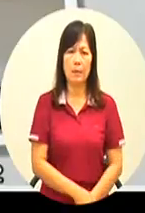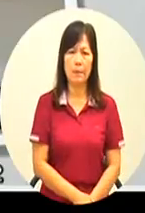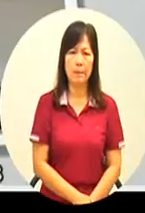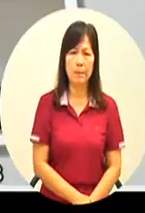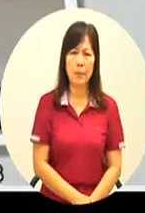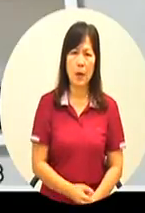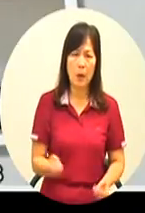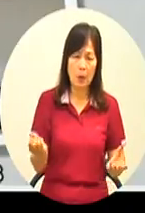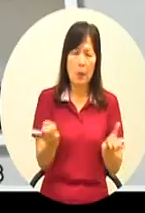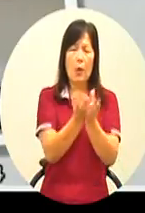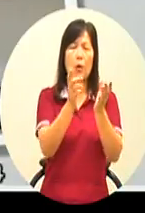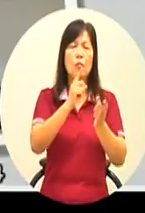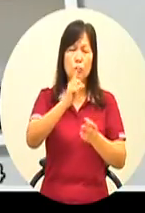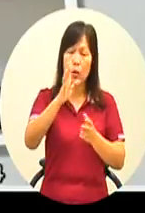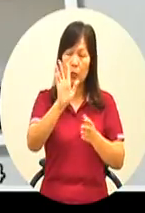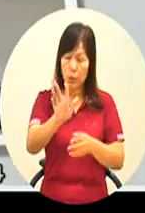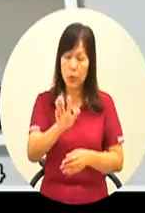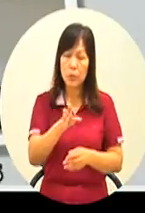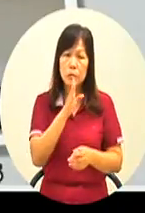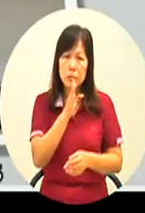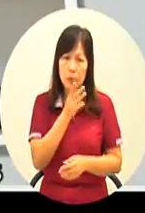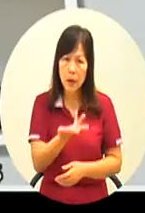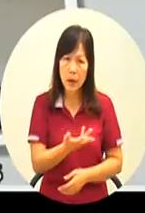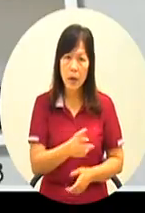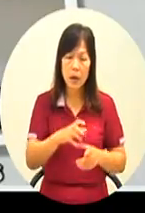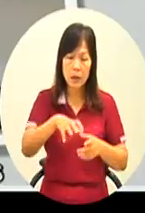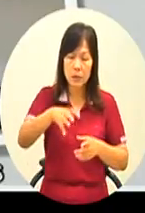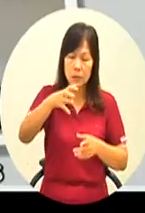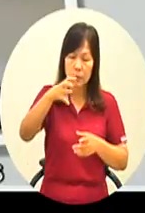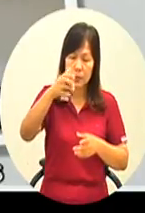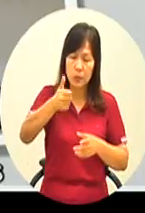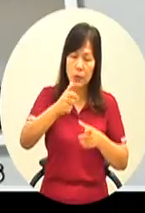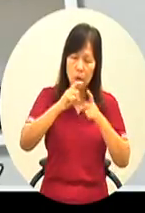已经上诉了吧？是不是？请局长回应一下。